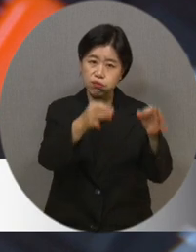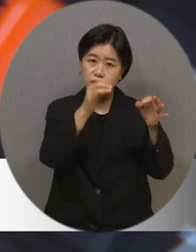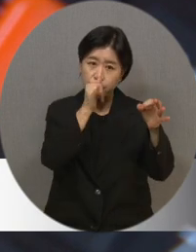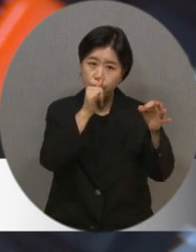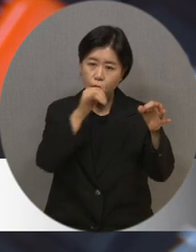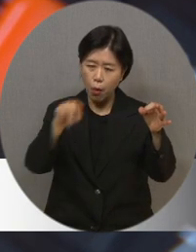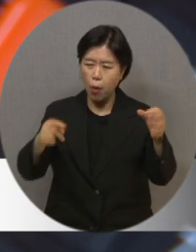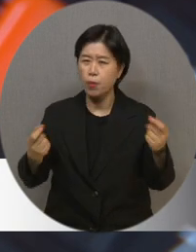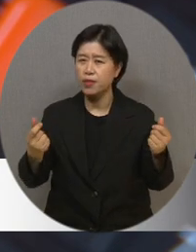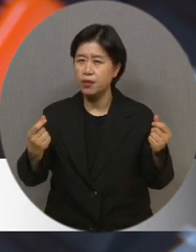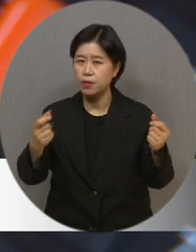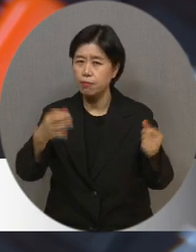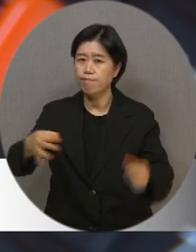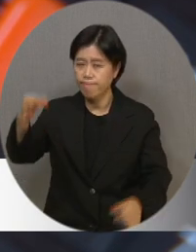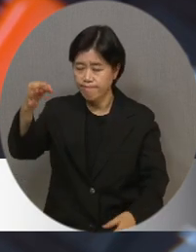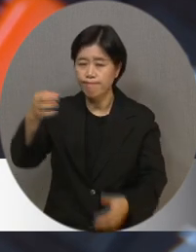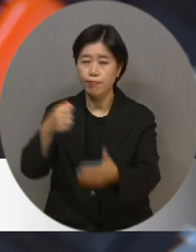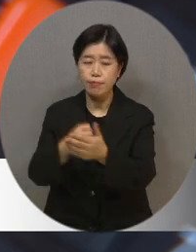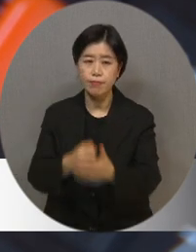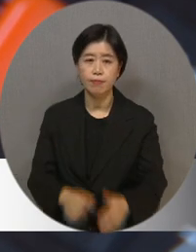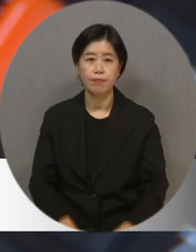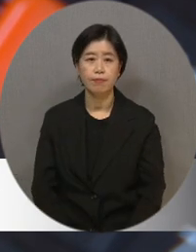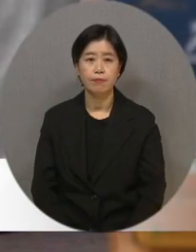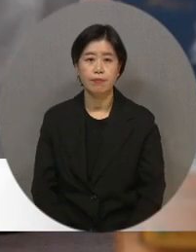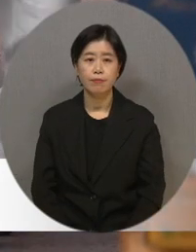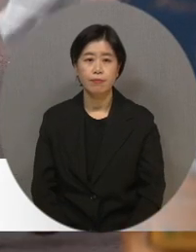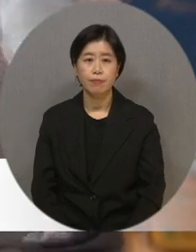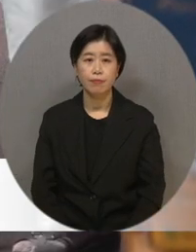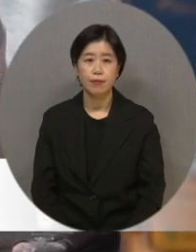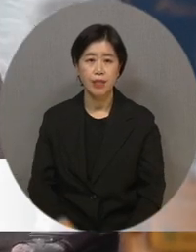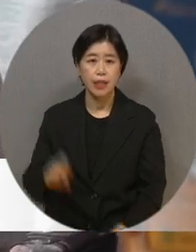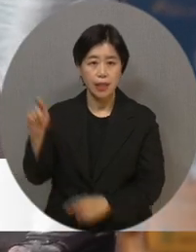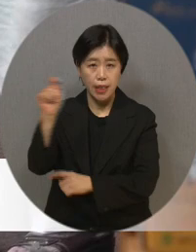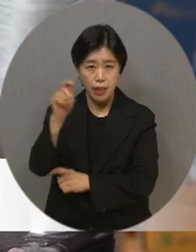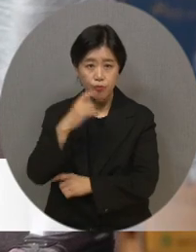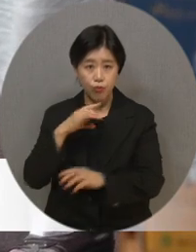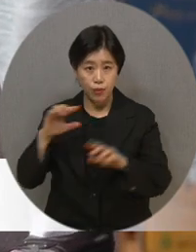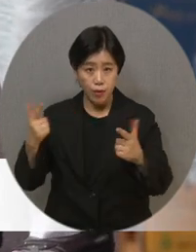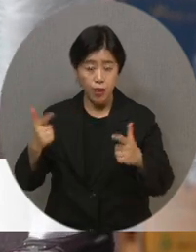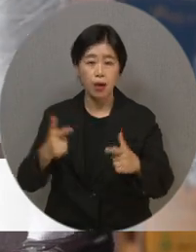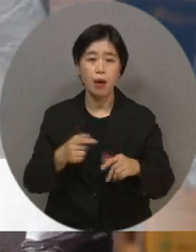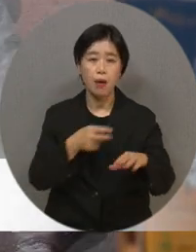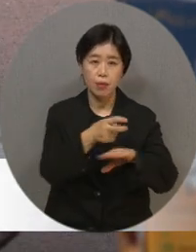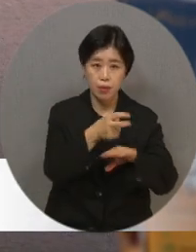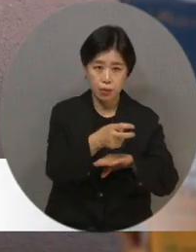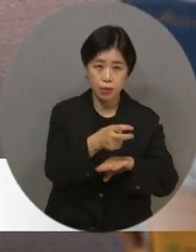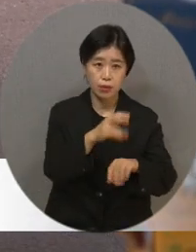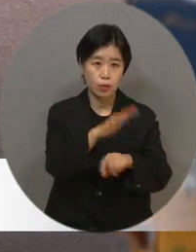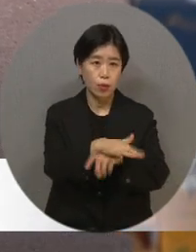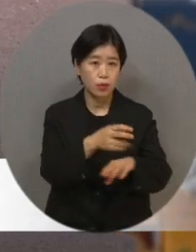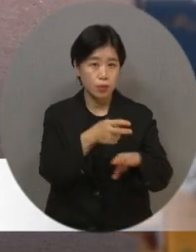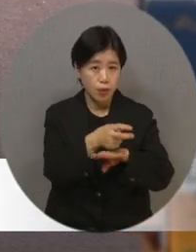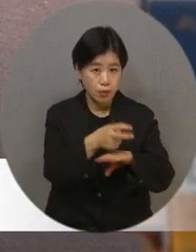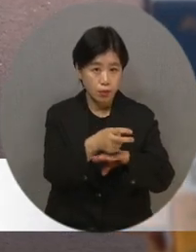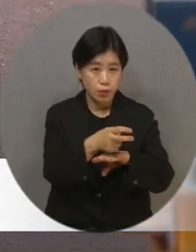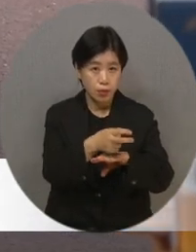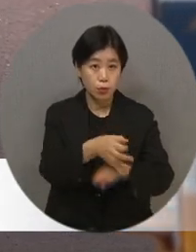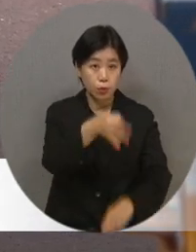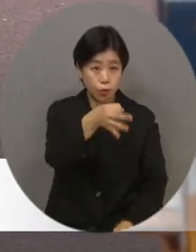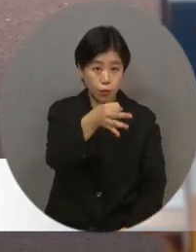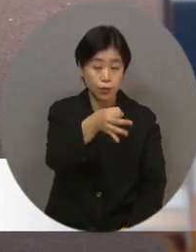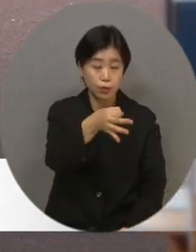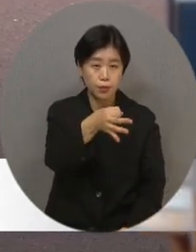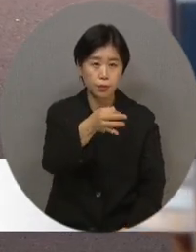고려해 인상 기준이 결정됐습니다. 택시를 비롯해 시내버스와 농어촌 버스 요금도 내년